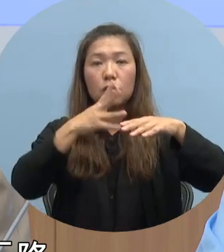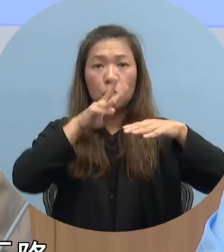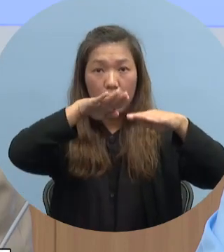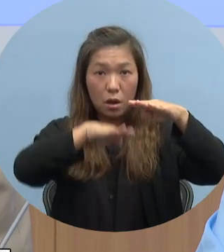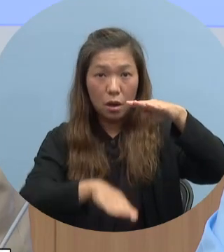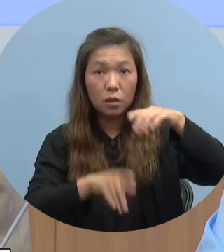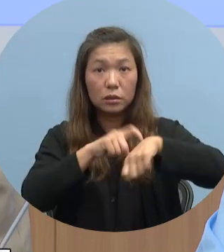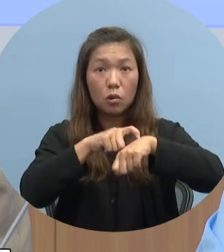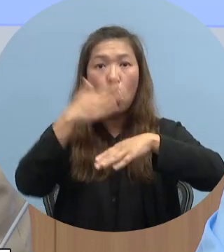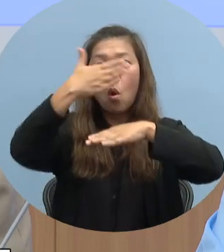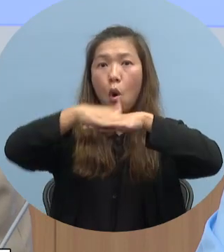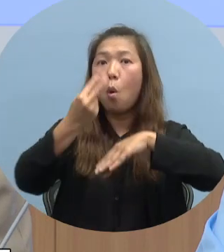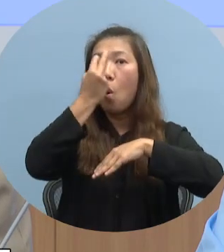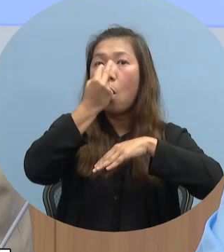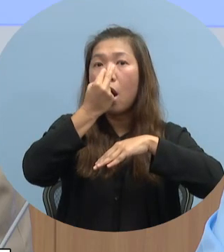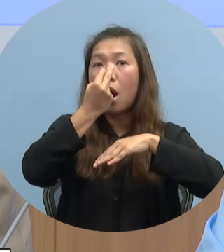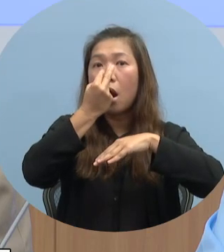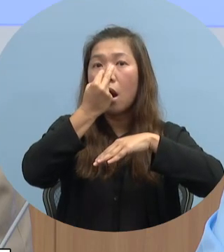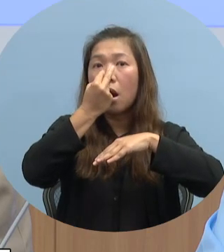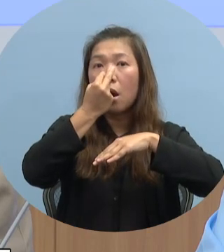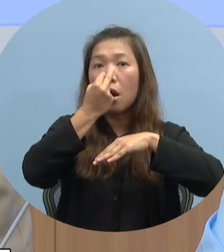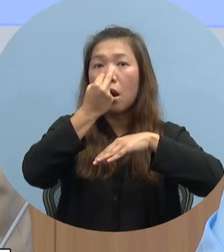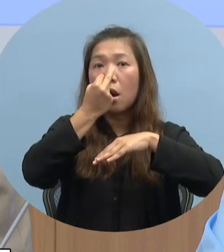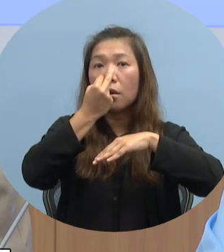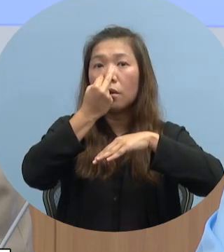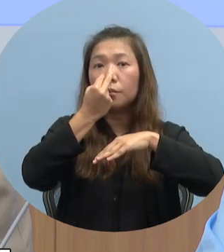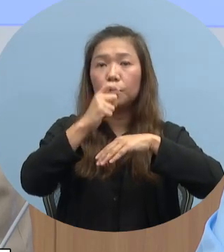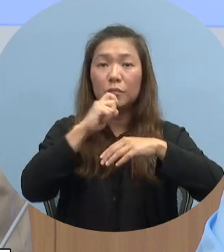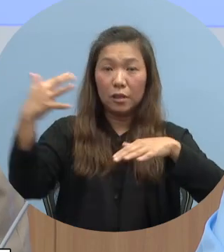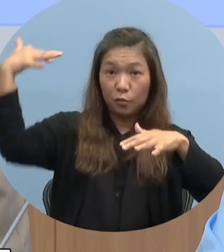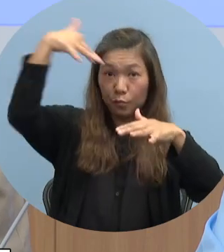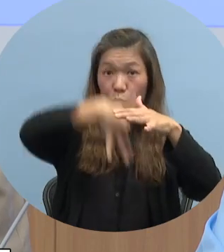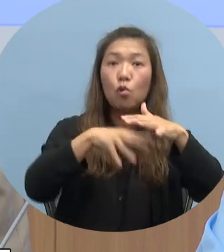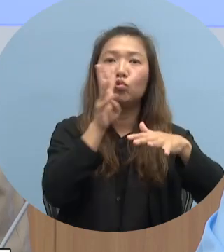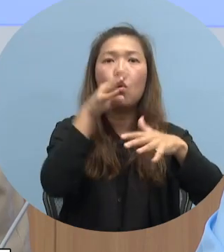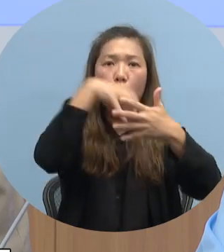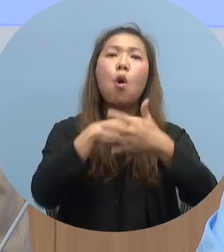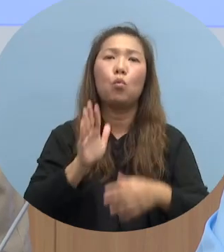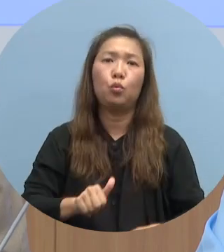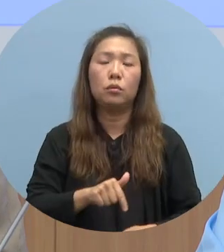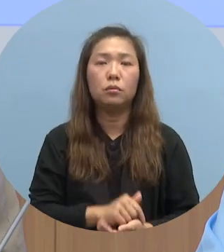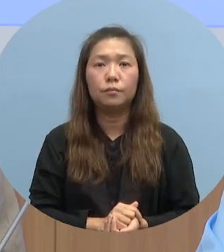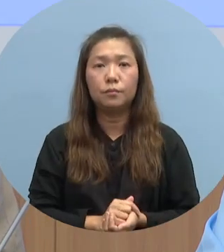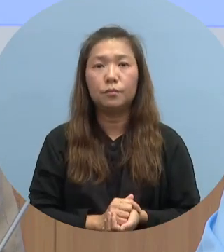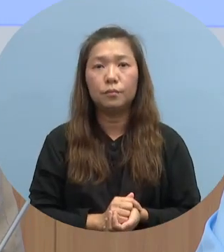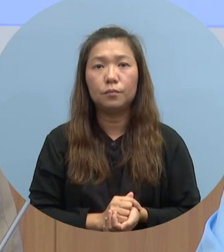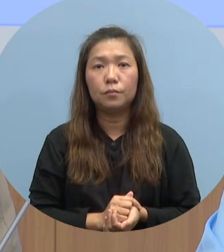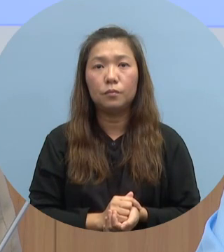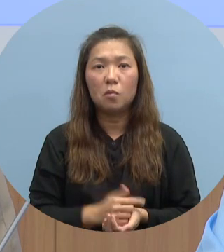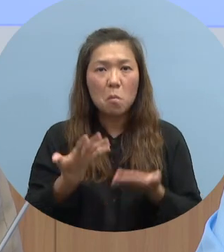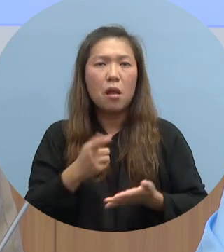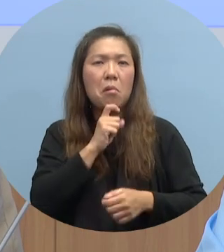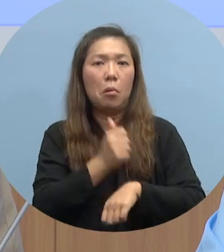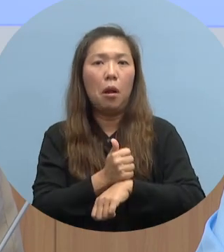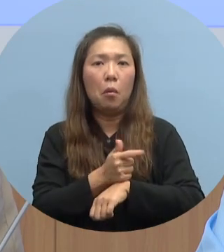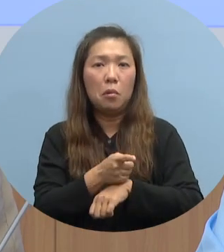候呢，外面的空氣呢睇嗰啲即係會入到去個水庫裏面，咁有個可能性